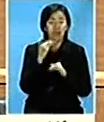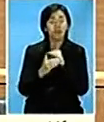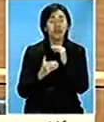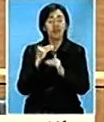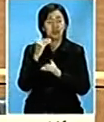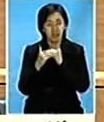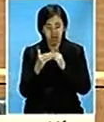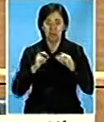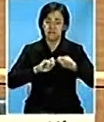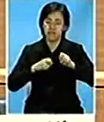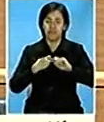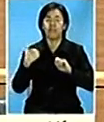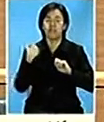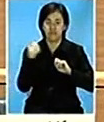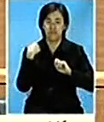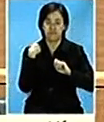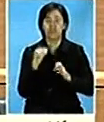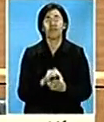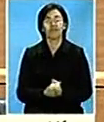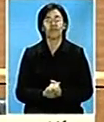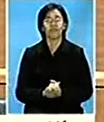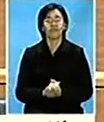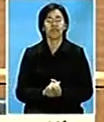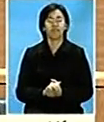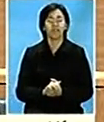เรามีปัญหาเยอะมากนะครับ